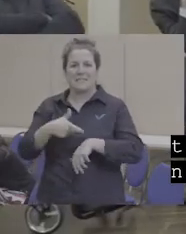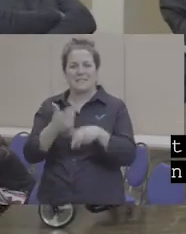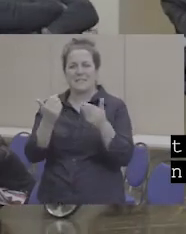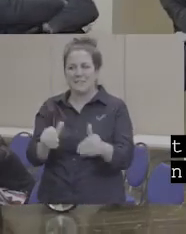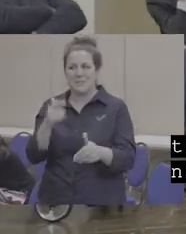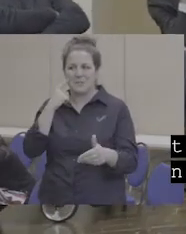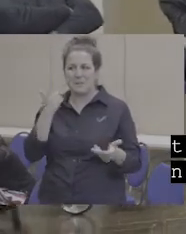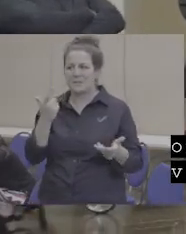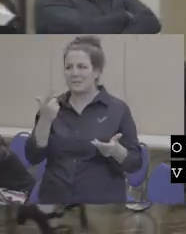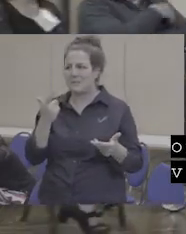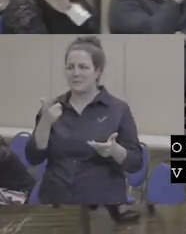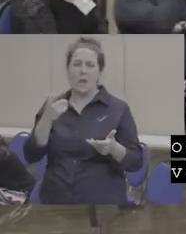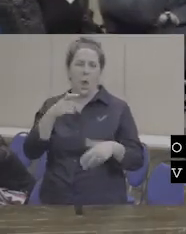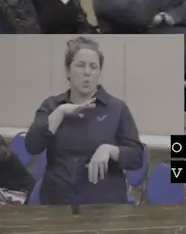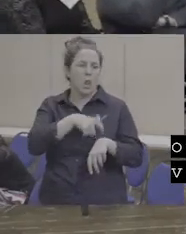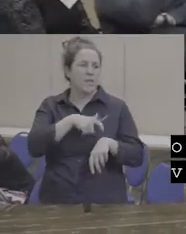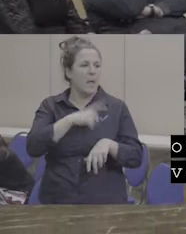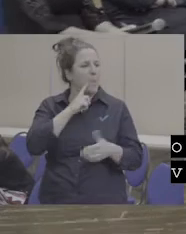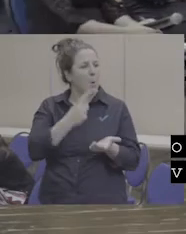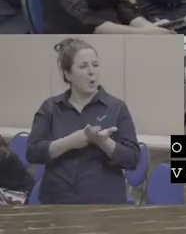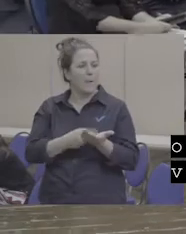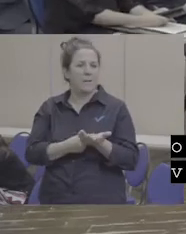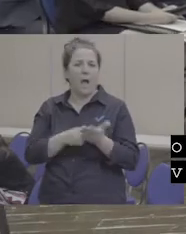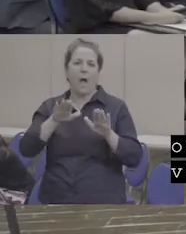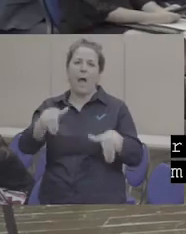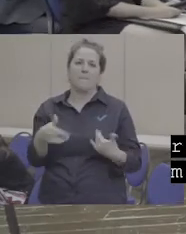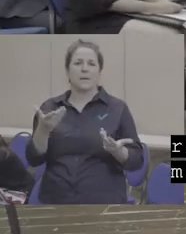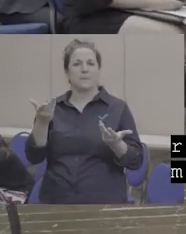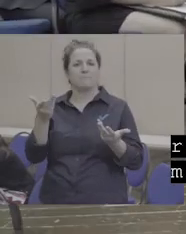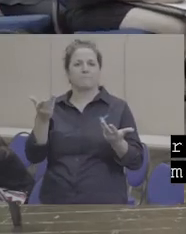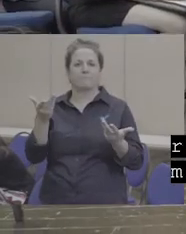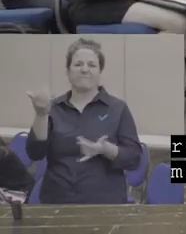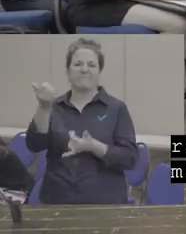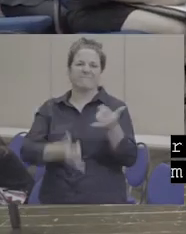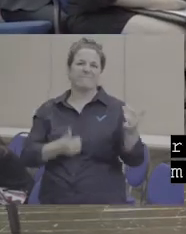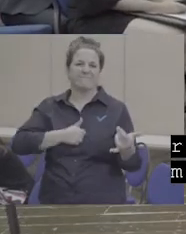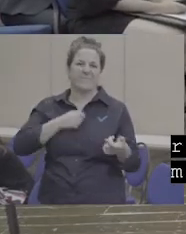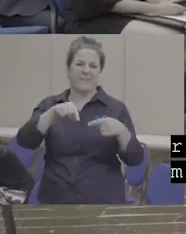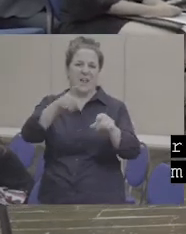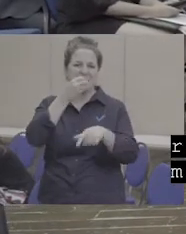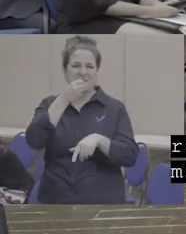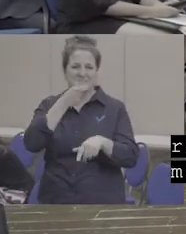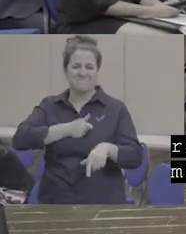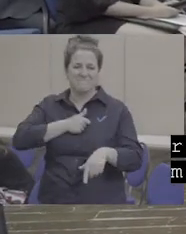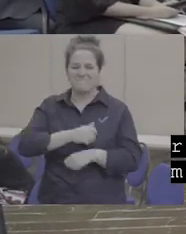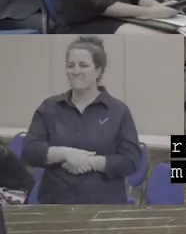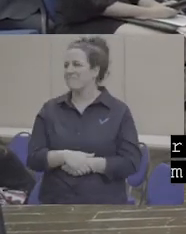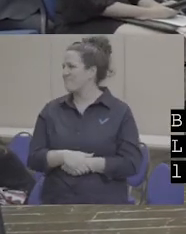temps, on a comme le temps d'entendre votre commentaire et puis rapidement après ça, aller manger, quoi.